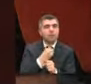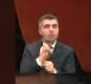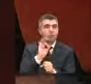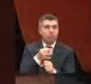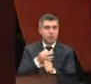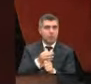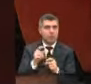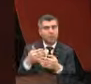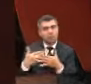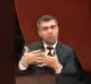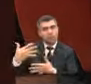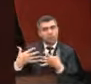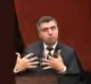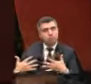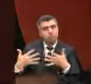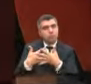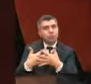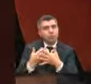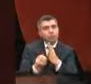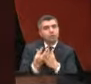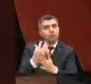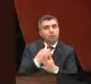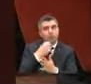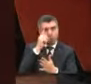تطوير هذه العلاقه في اطار هذا المنظور الجديد اللي تكلمتوا